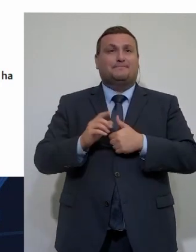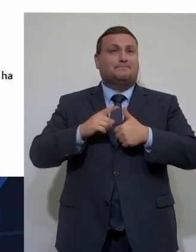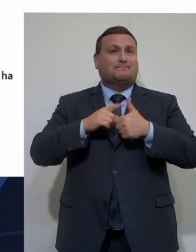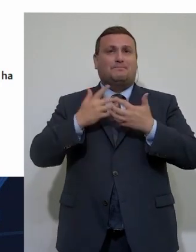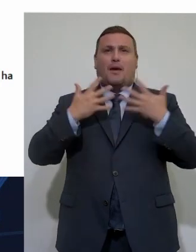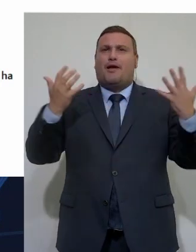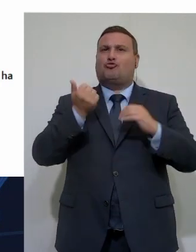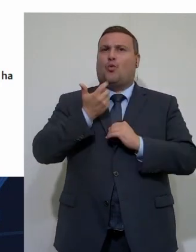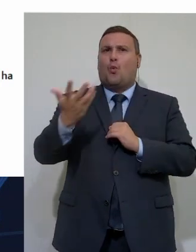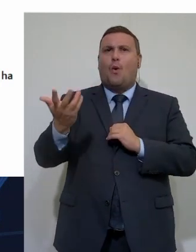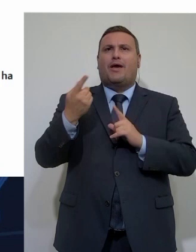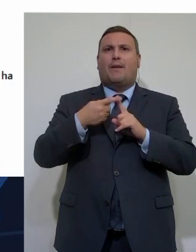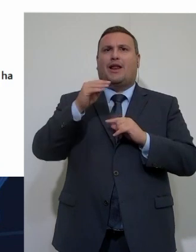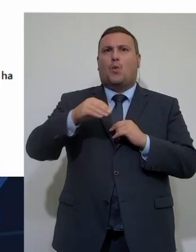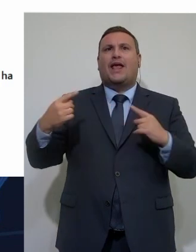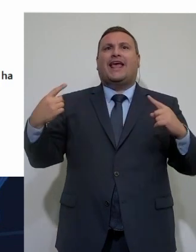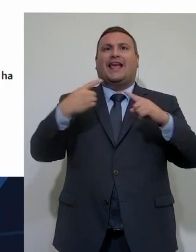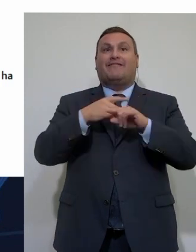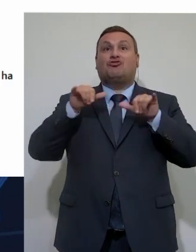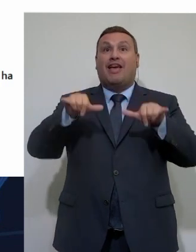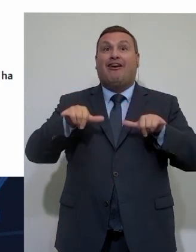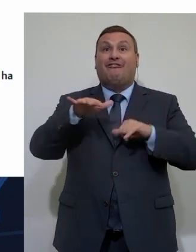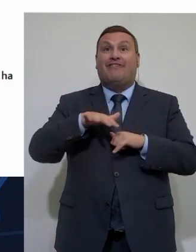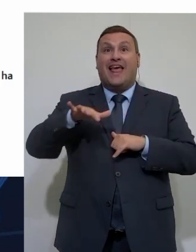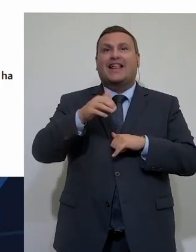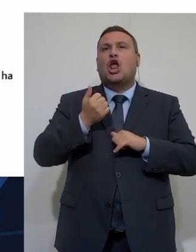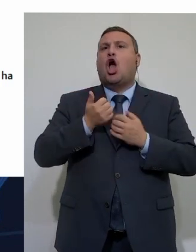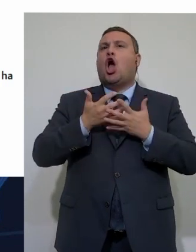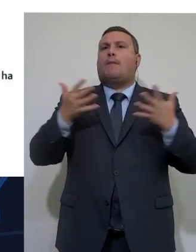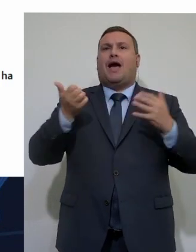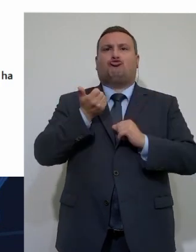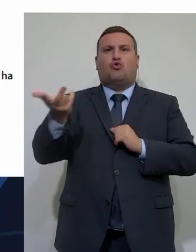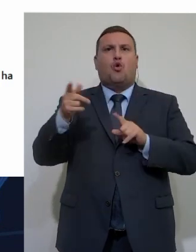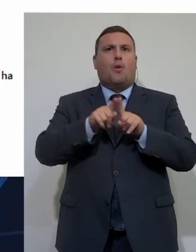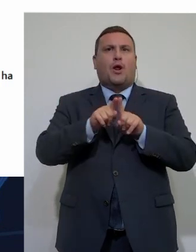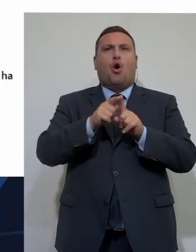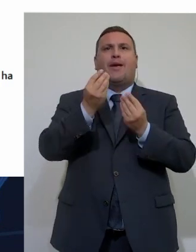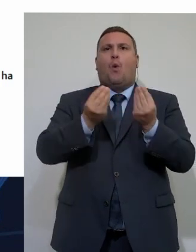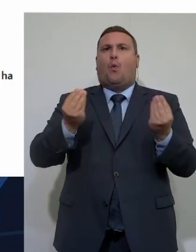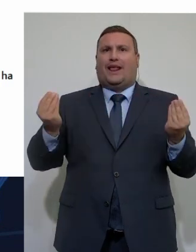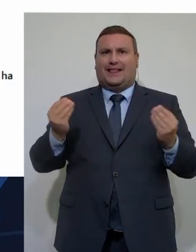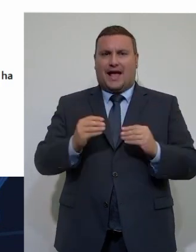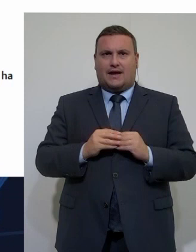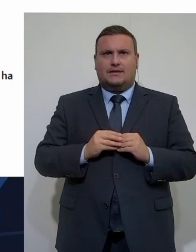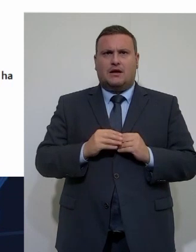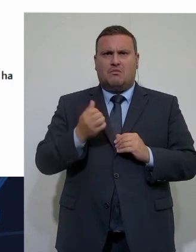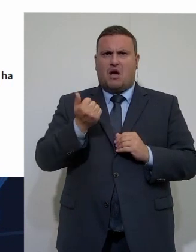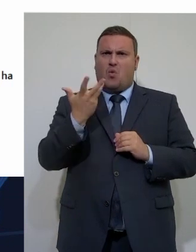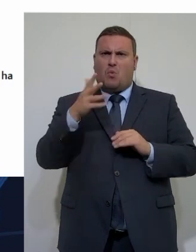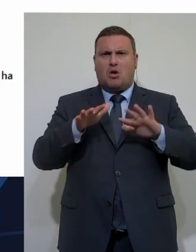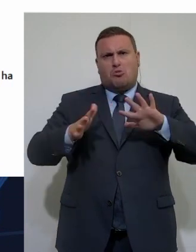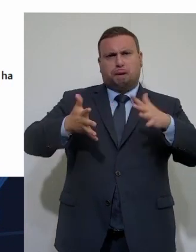di unità è il Veneto. Però la distribuzione, come si può vedere, è molto omogenea e questo è molto importante